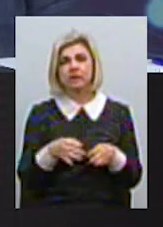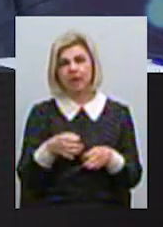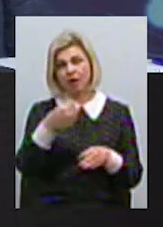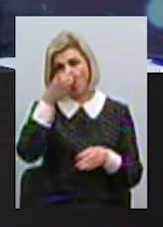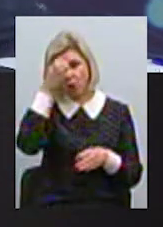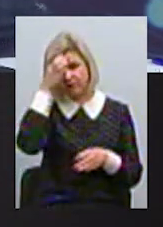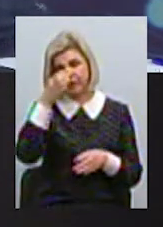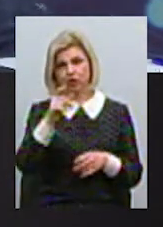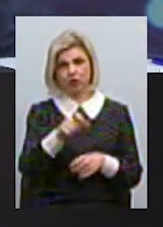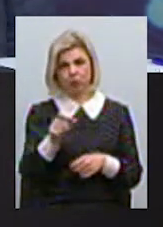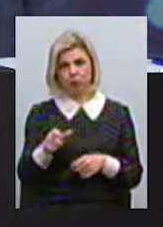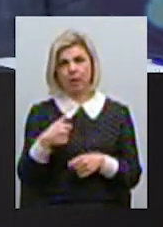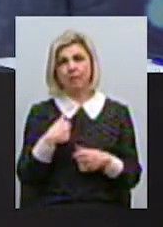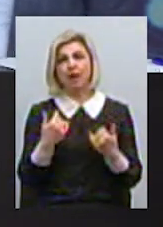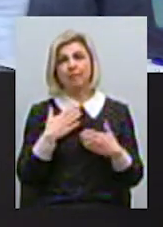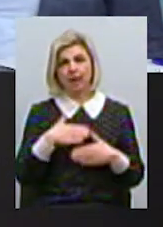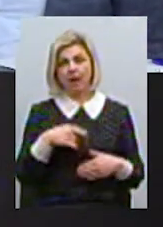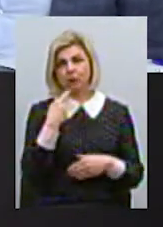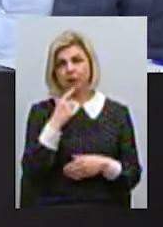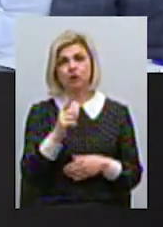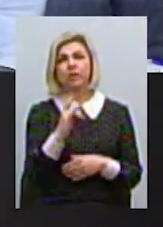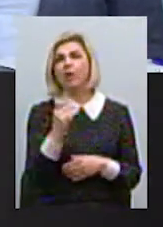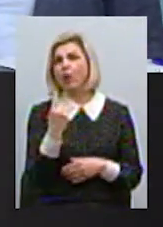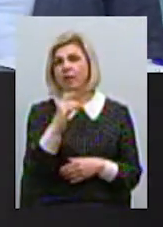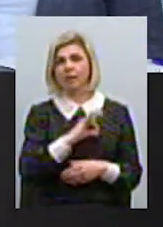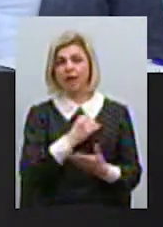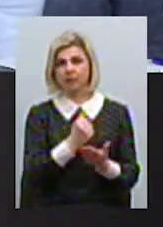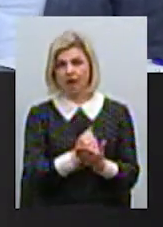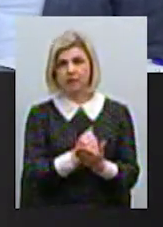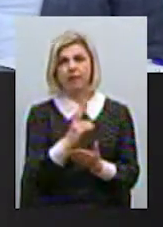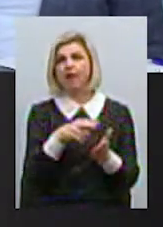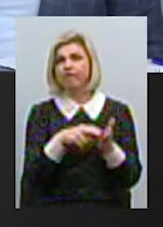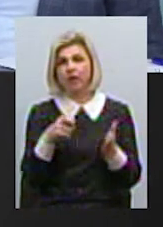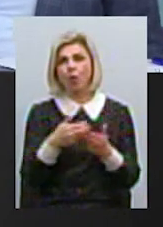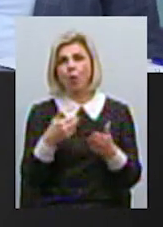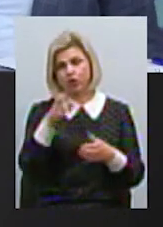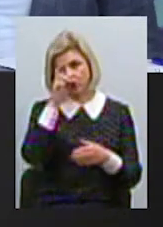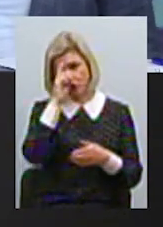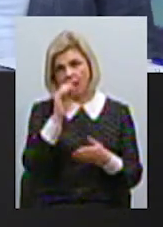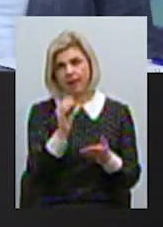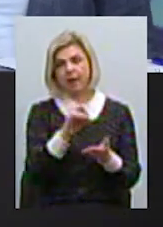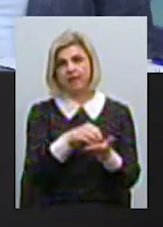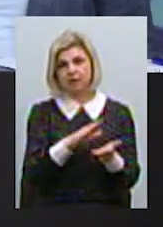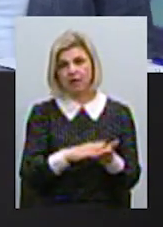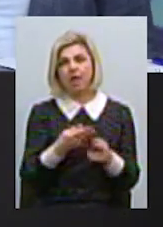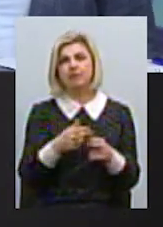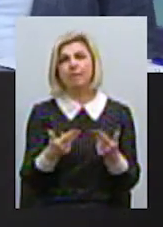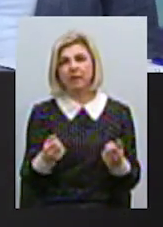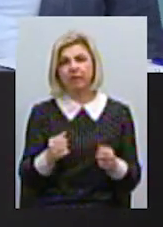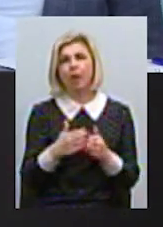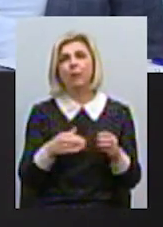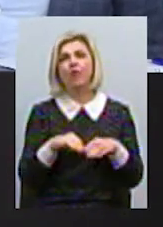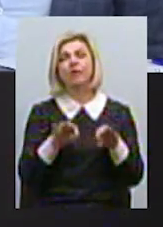сьогоднішній день мені приємно говорити про те, що жоден нотаріус не відключений від державних реєстрів. Це підтвердження професійності